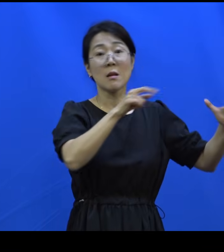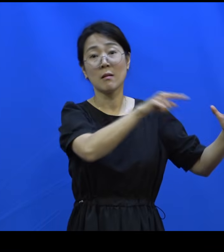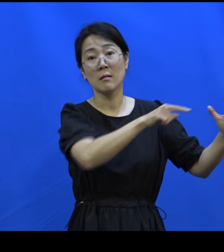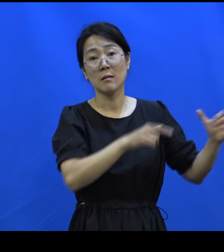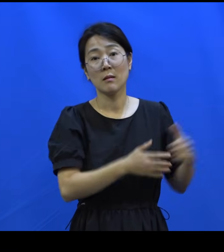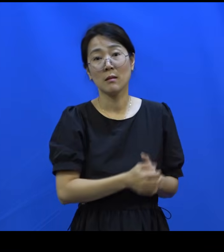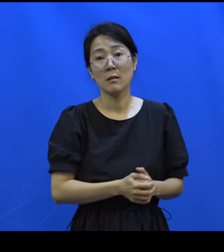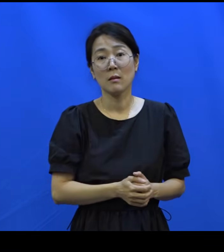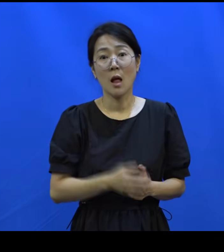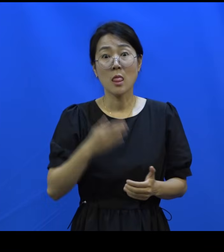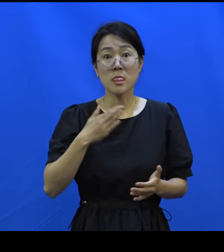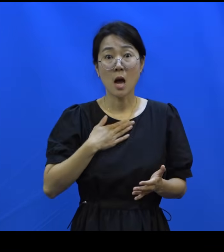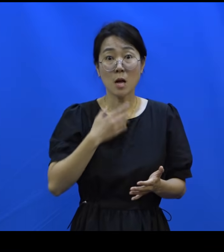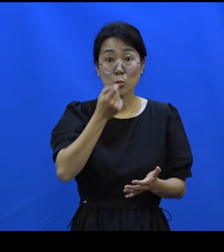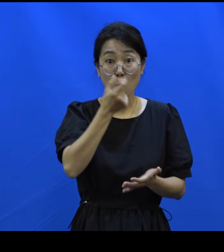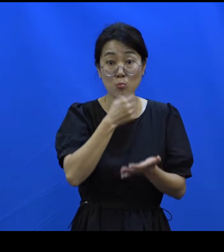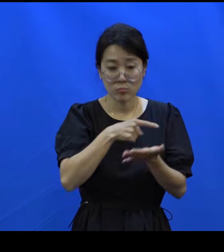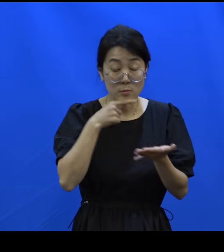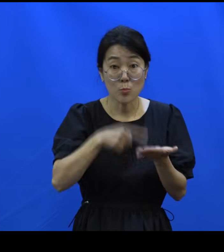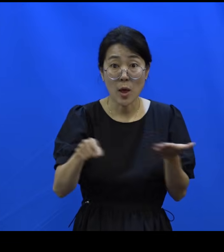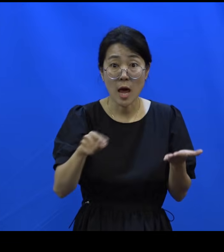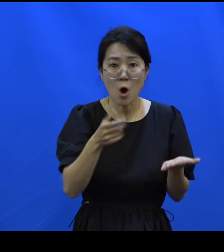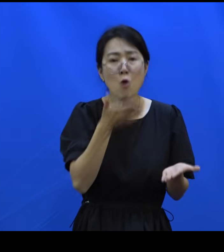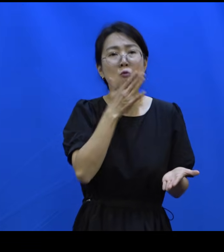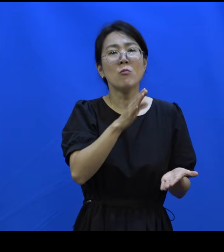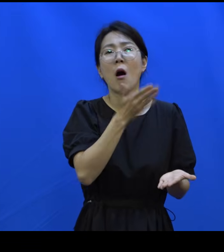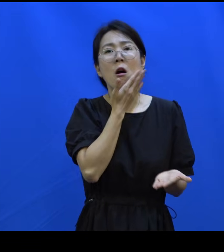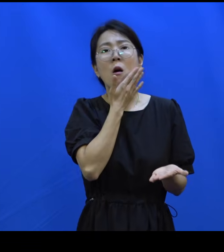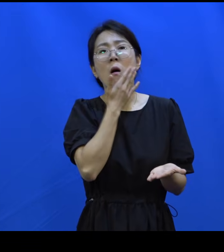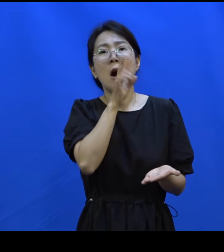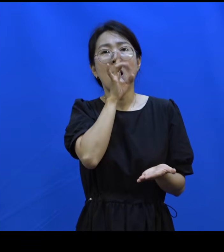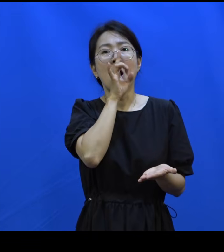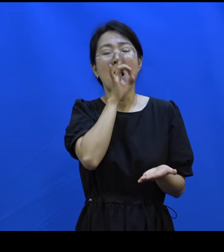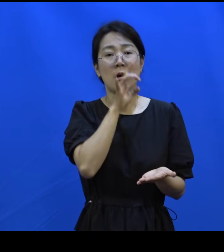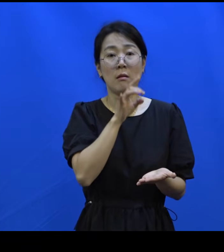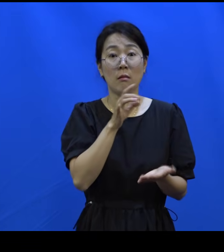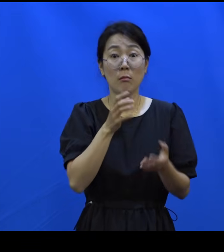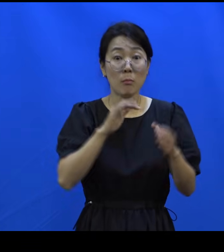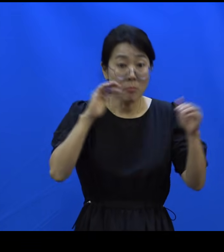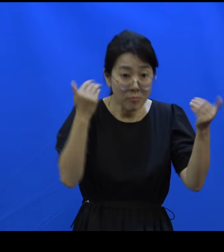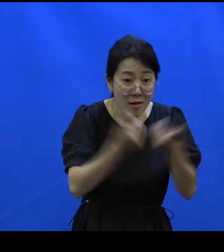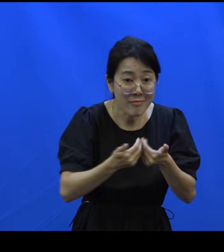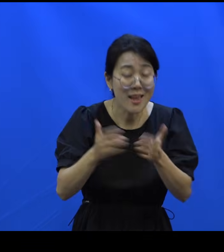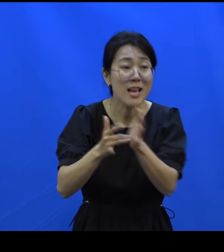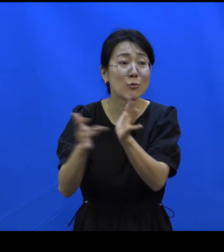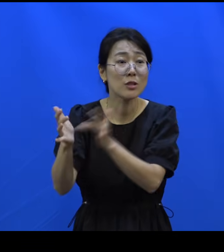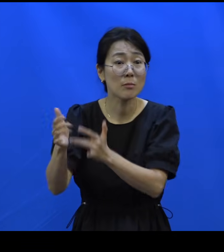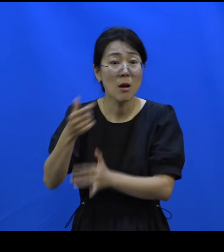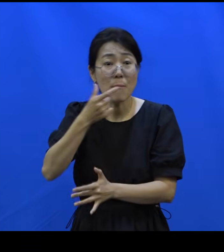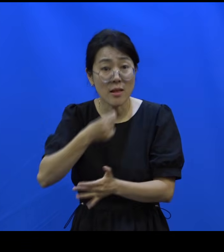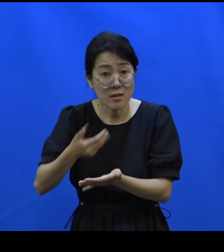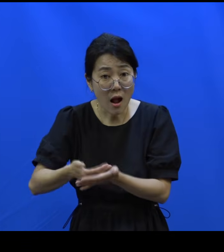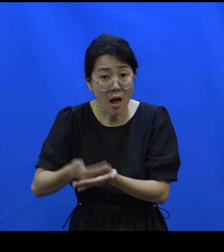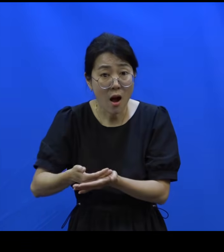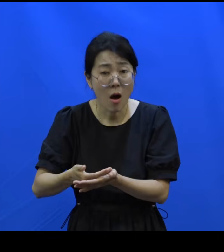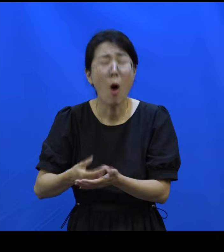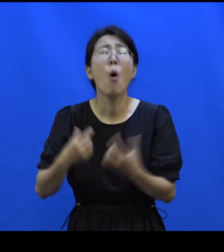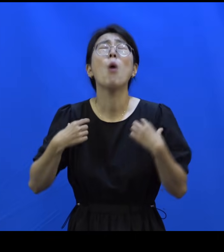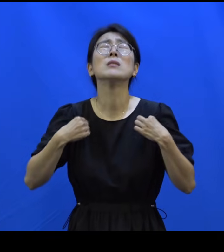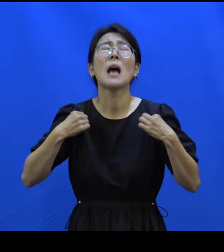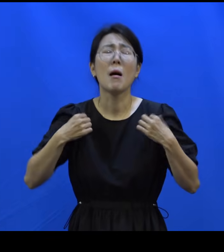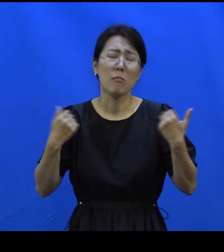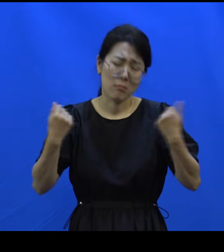속에서 오늘 주님은 전혀 다른 행동을 보이는 사람들을 요구하는 거예요. 속옷을 요구했는데 겉옷까지 내어놓는